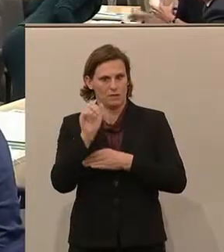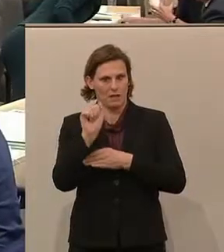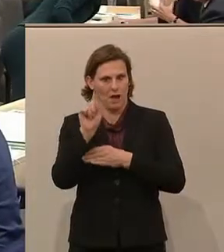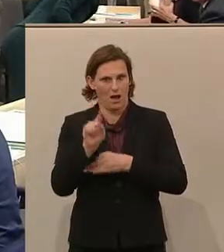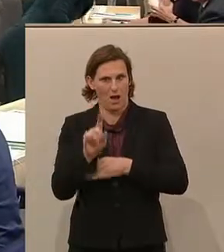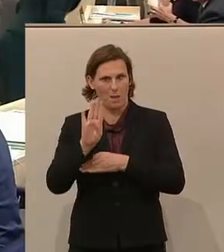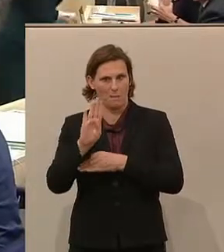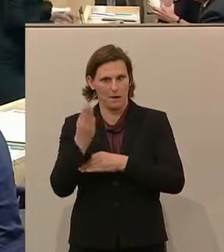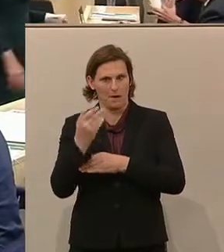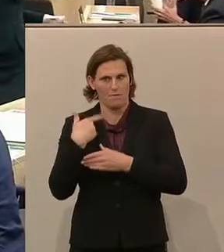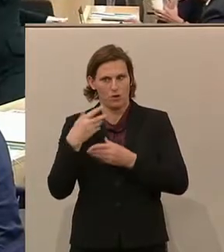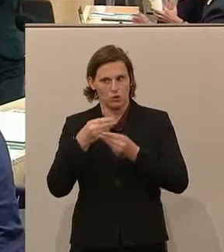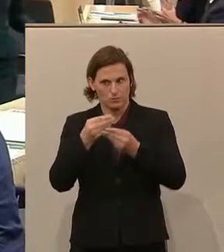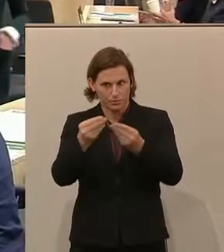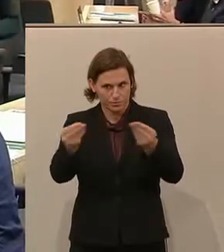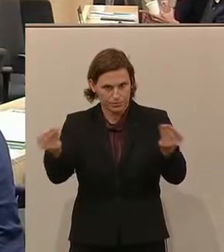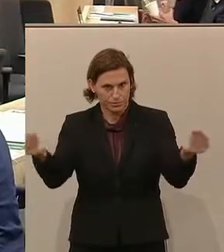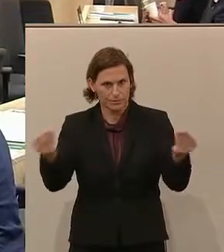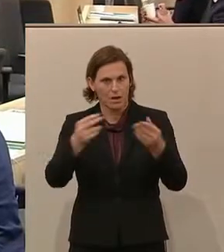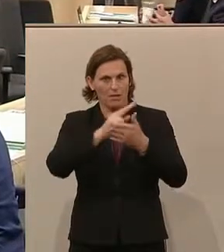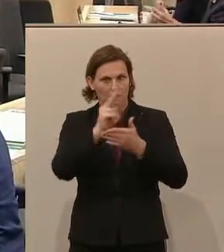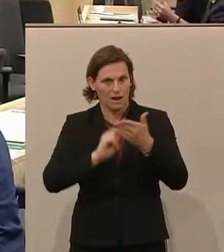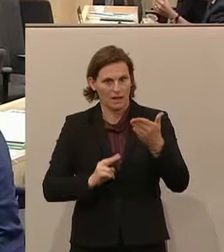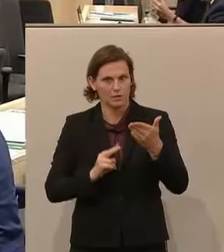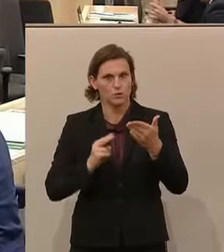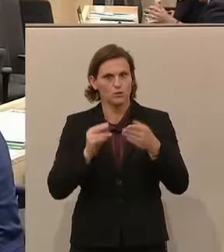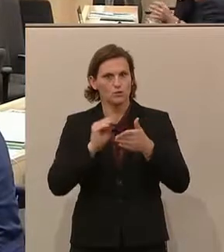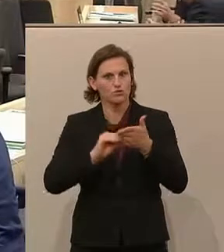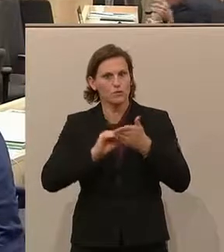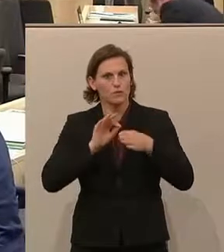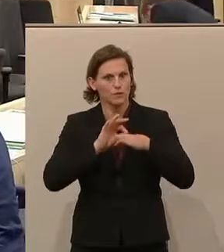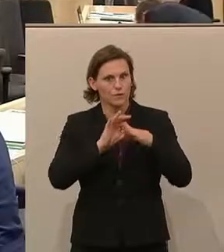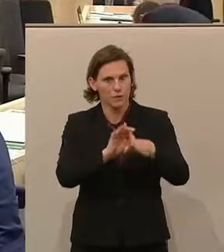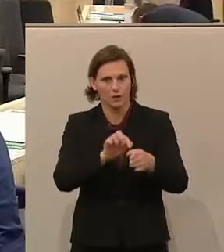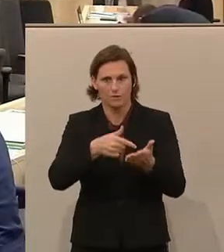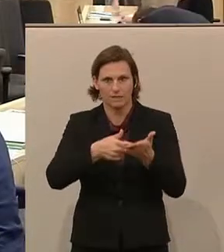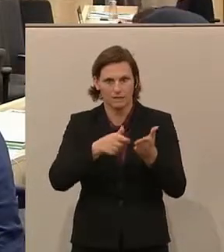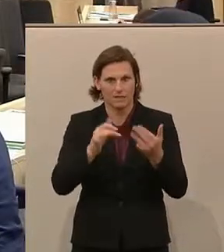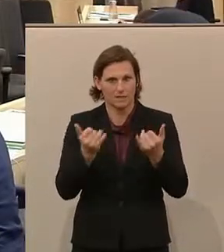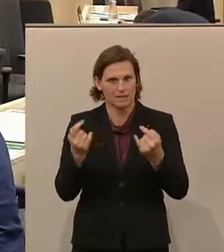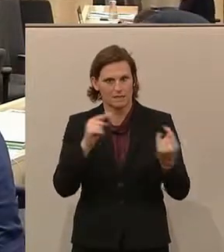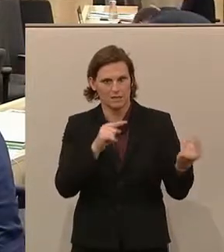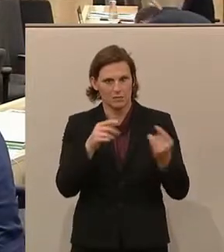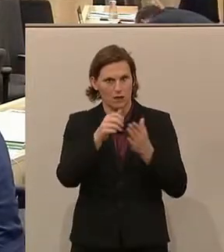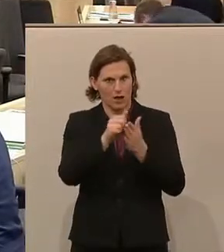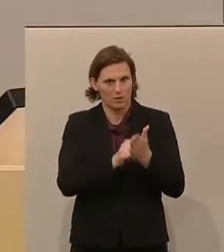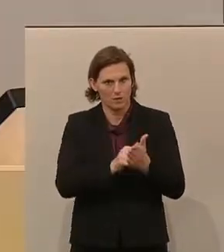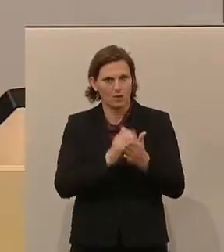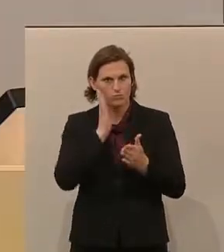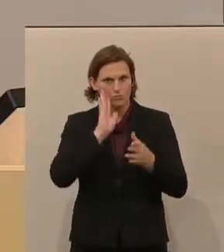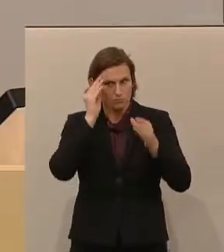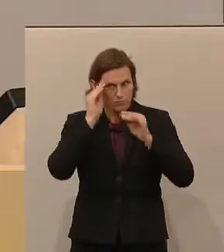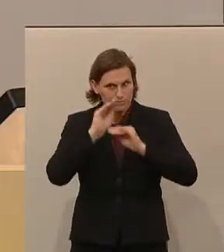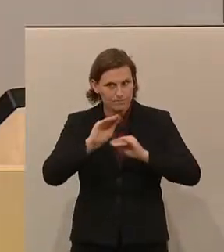ist bereits verteilt worden, sodass sich eine Verlesung durch den Schriftführer erübrigt. Wir dürfen in die Debatte eingehen. Ich darf darauf